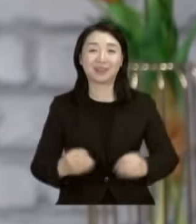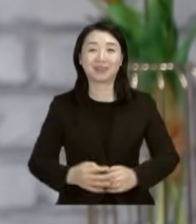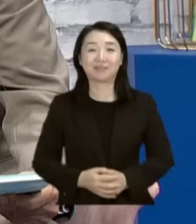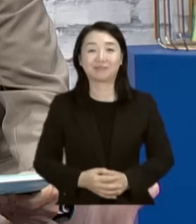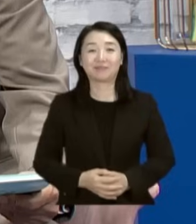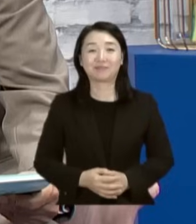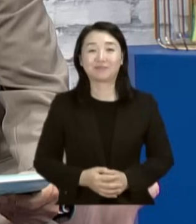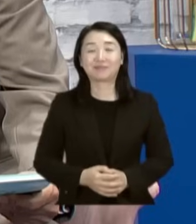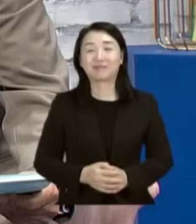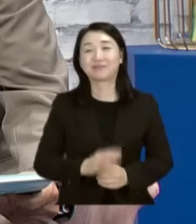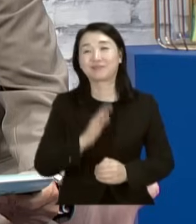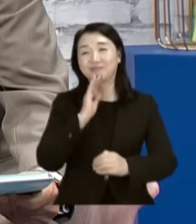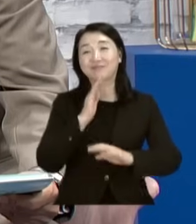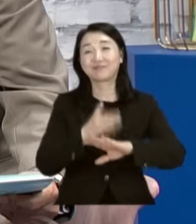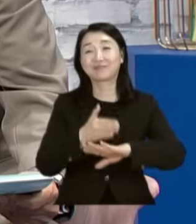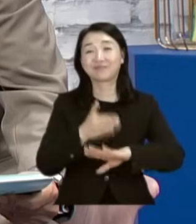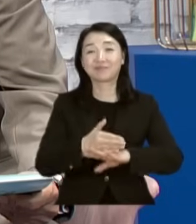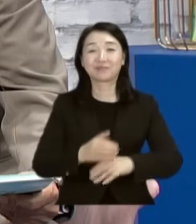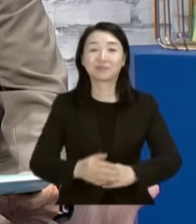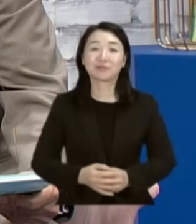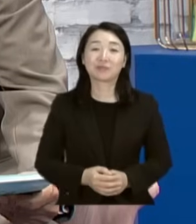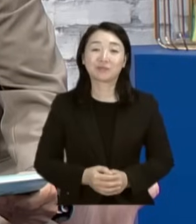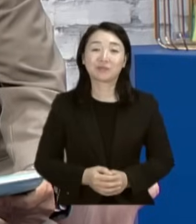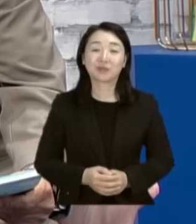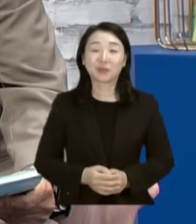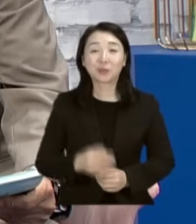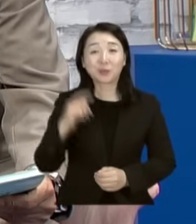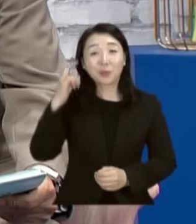그러니까요 진짜 감사한 일이죠